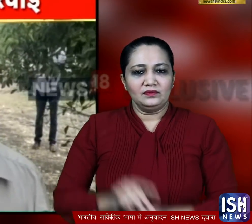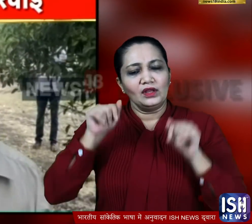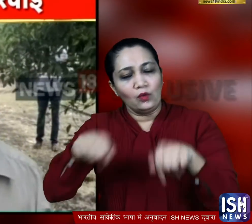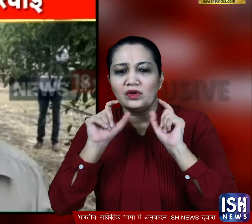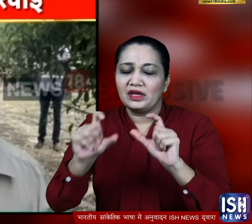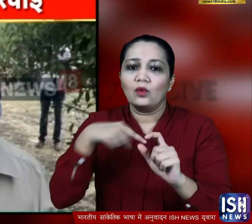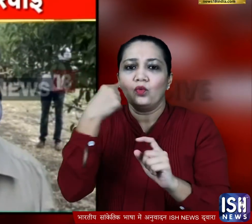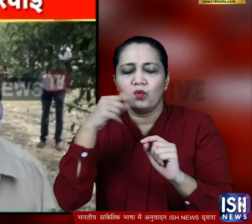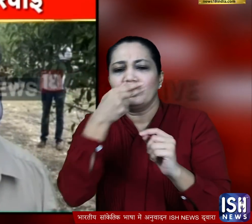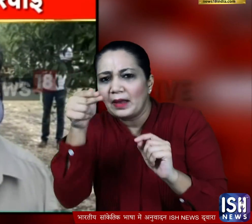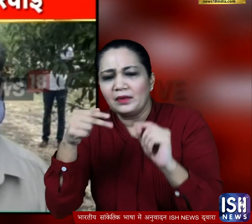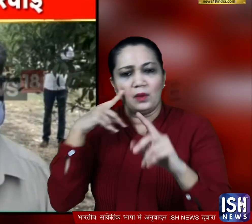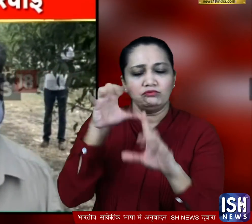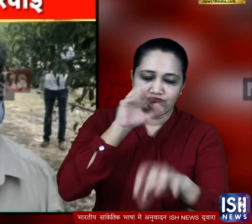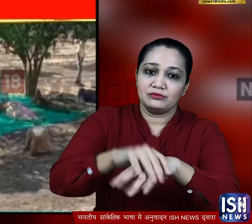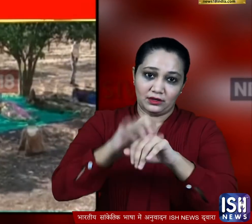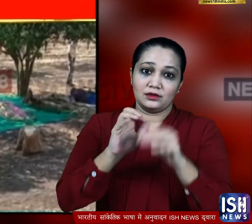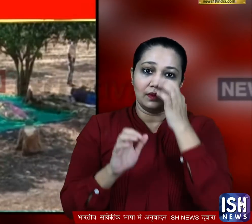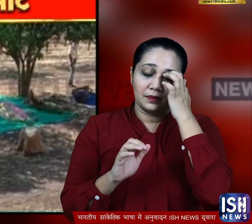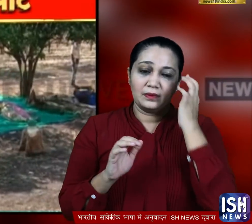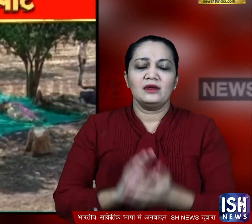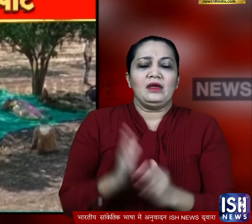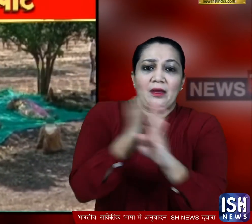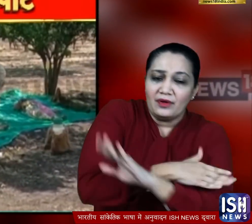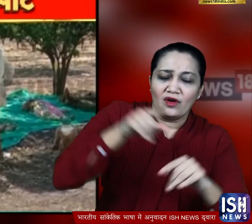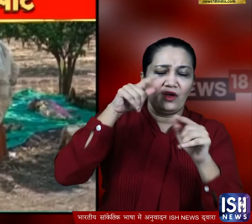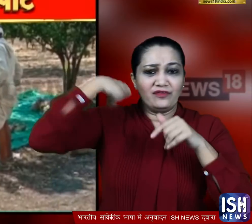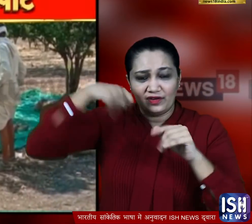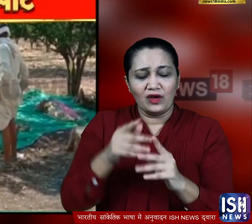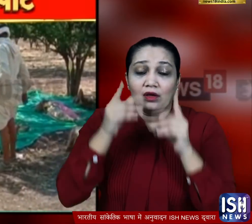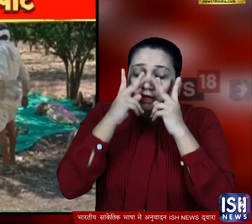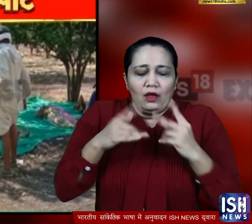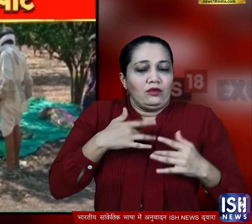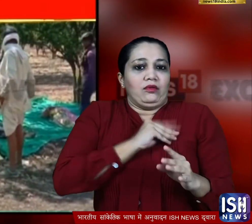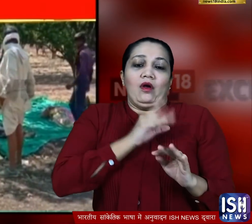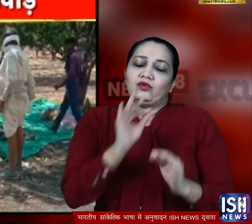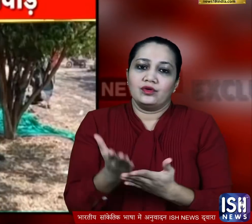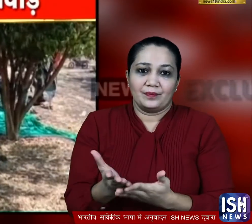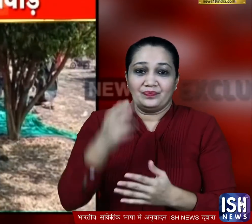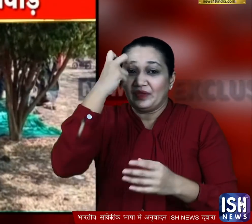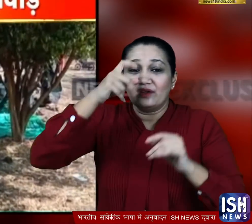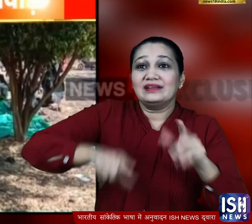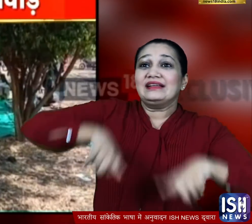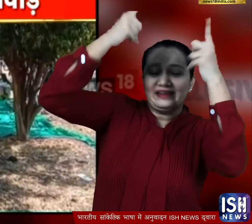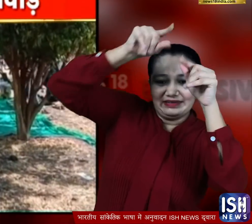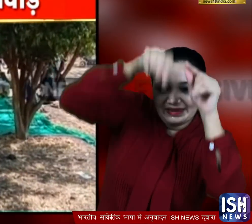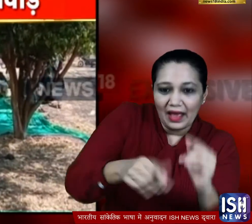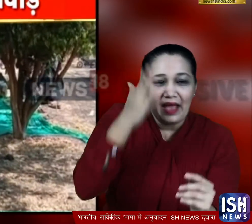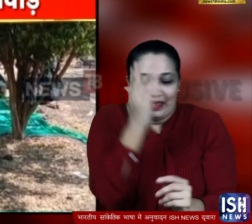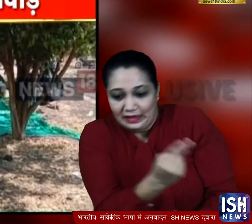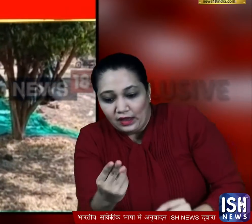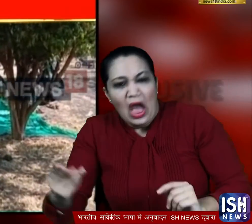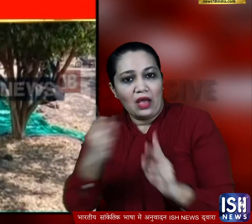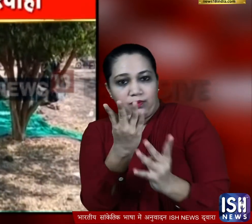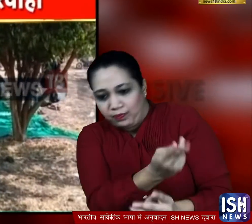की जाएगी, नाम पता कंफर्म कर रहे हैं हम। इससे पहले की जो तस्वीरें वहां से आई वो और डरा देने वाली थी। संतरे के पेड़ों के नीचे मरीजों